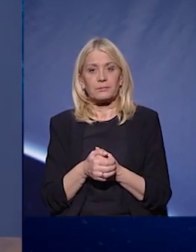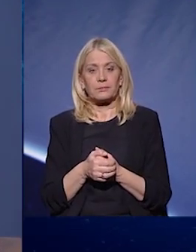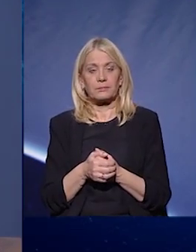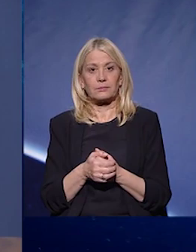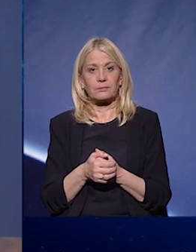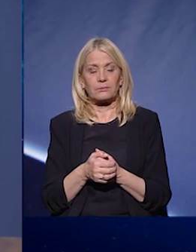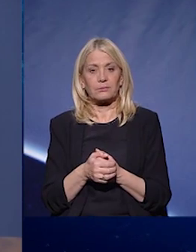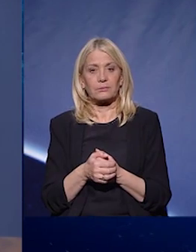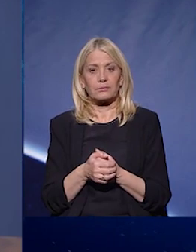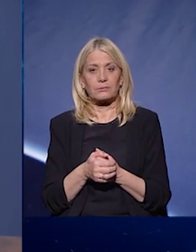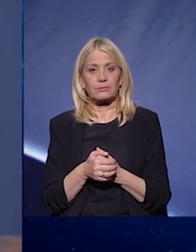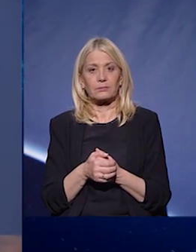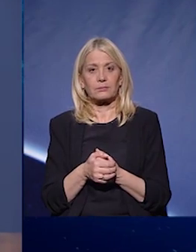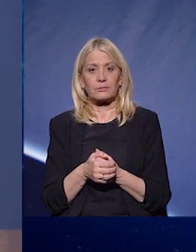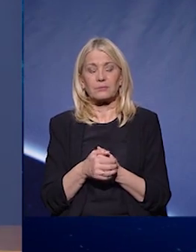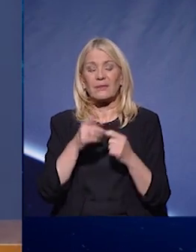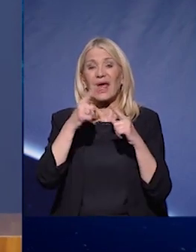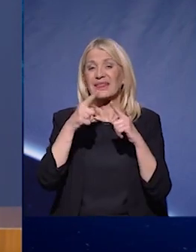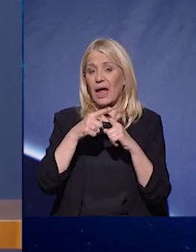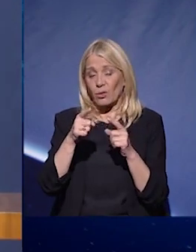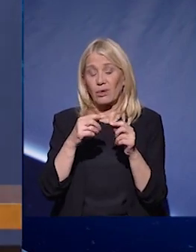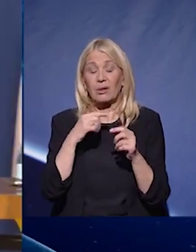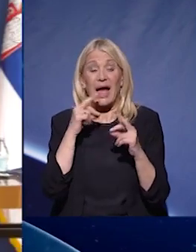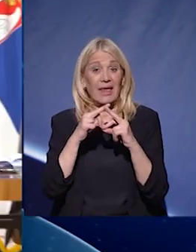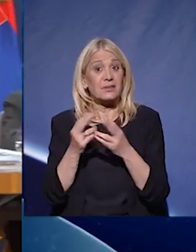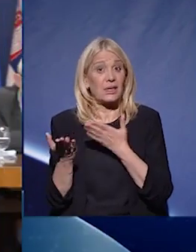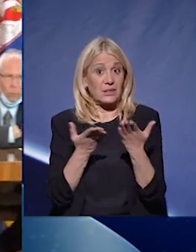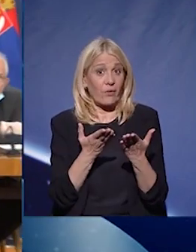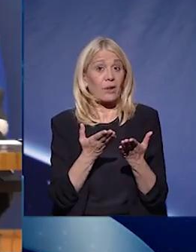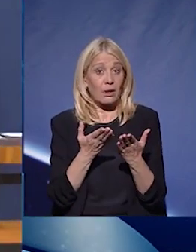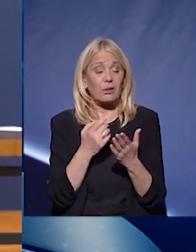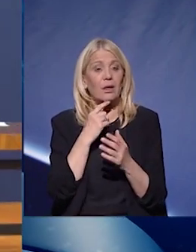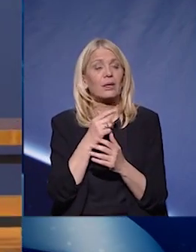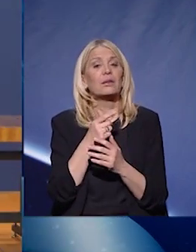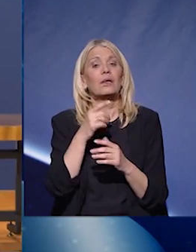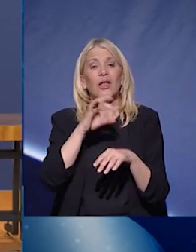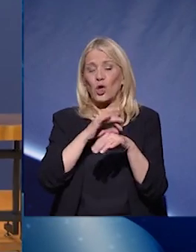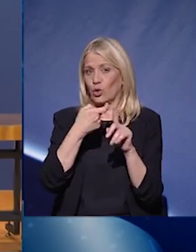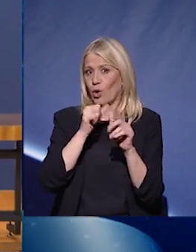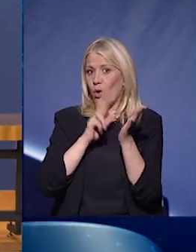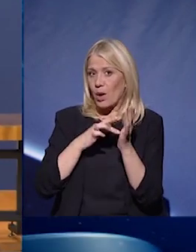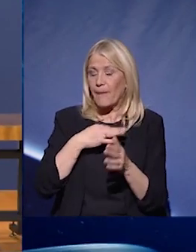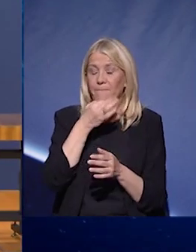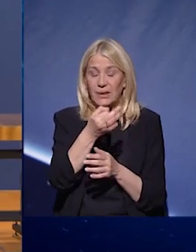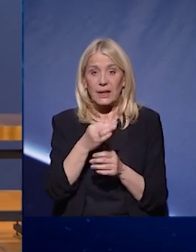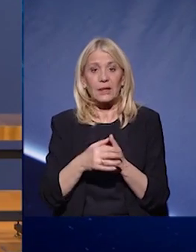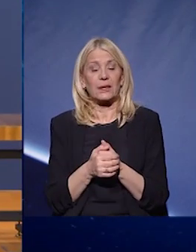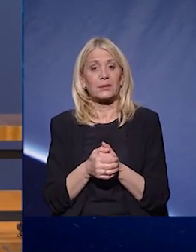Hvala. Možemo dalje. Agencija Tanjuk, izvolite. Idemo redom svi. Doktora Kona. Izvolite.